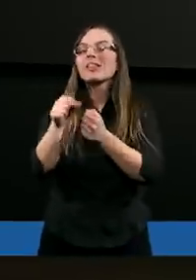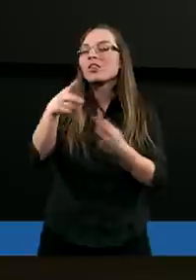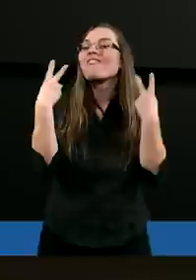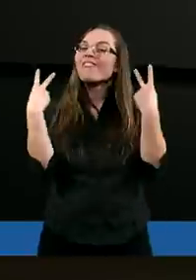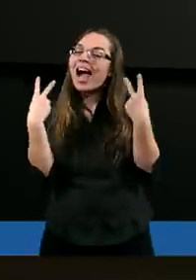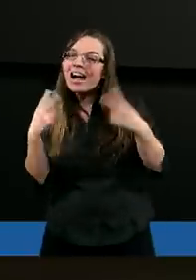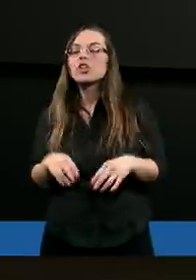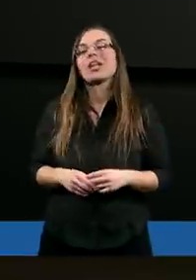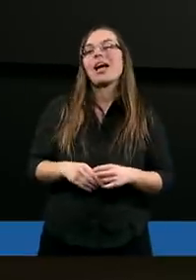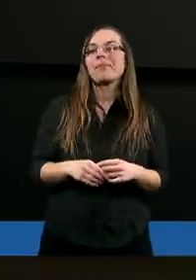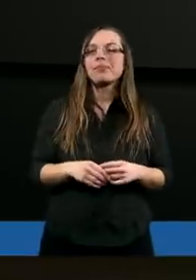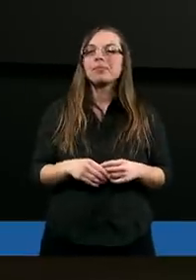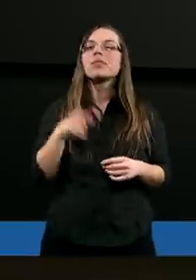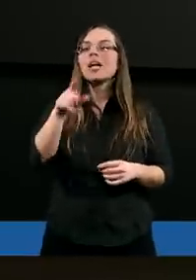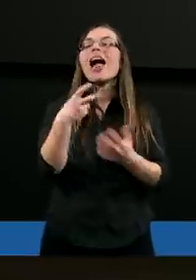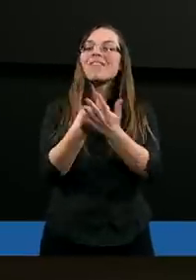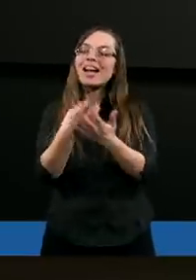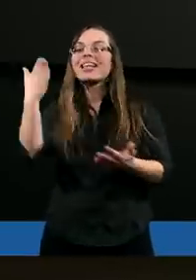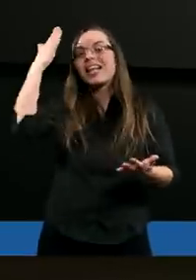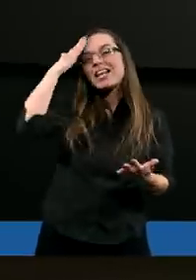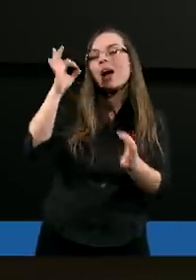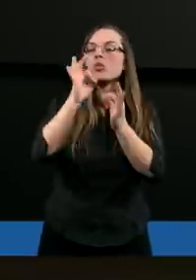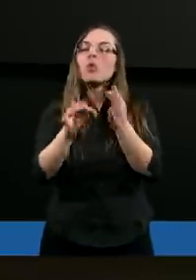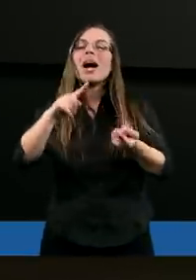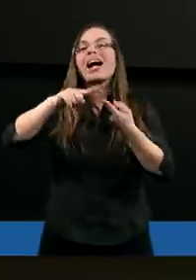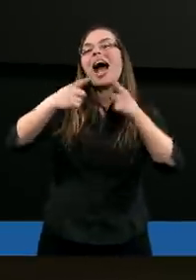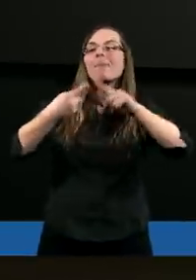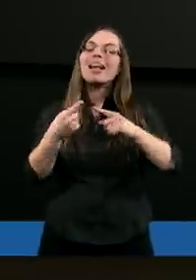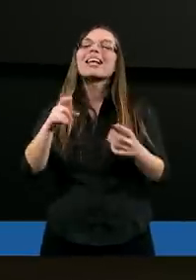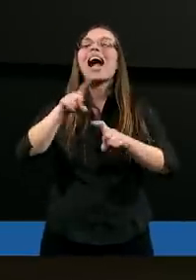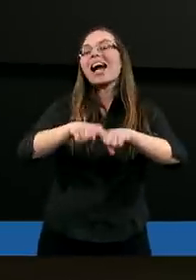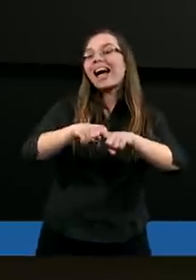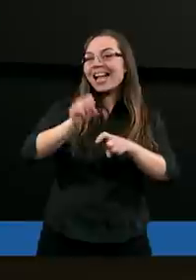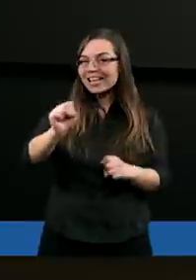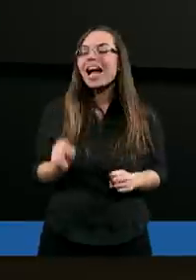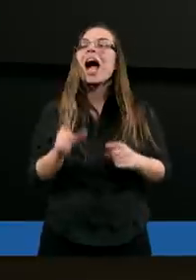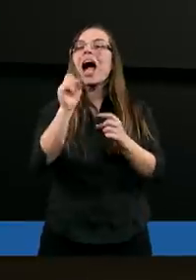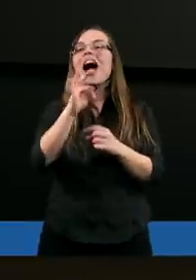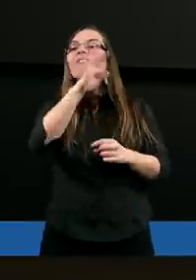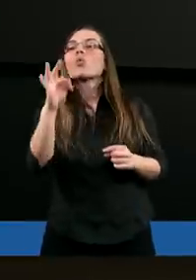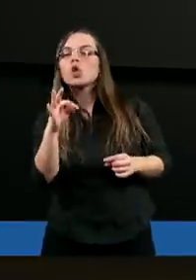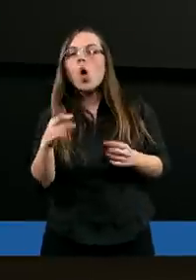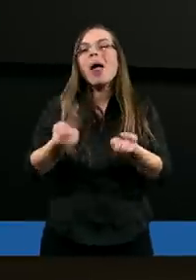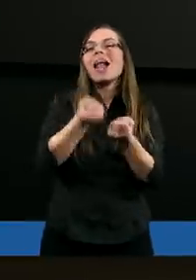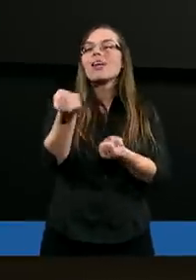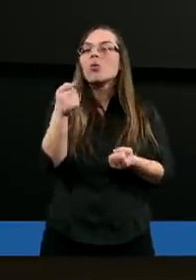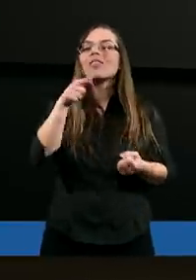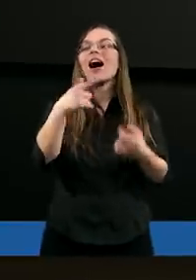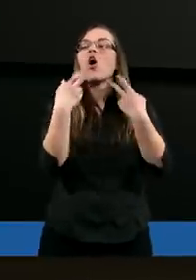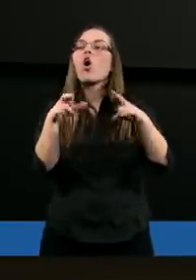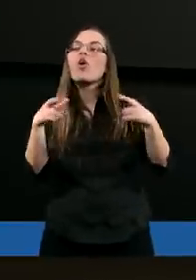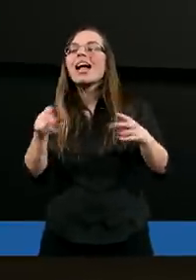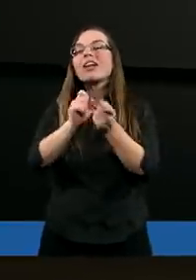ponieważ ewangelista Jan znał dokładnie zasady gramatyki greckiej, a intencjonalnie używa taki rodzajnik, żeby